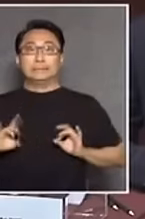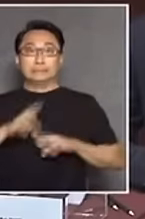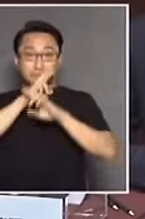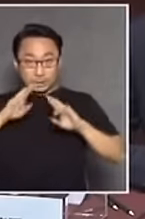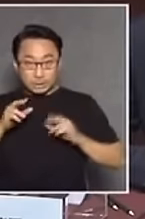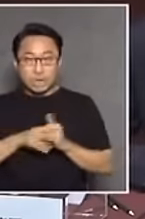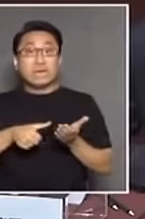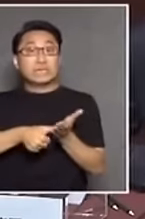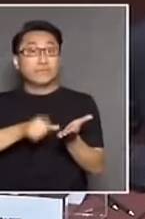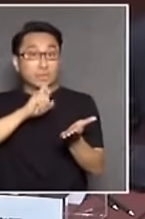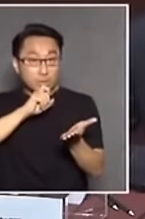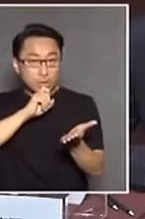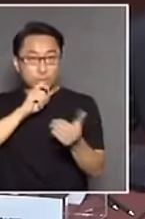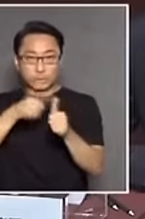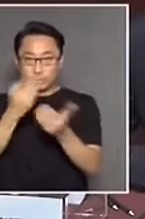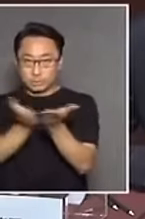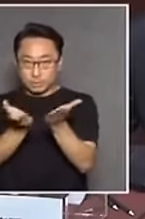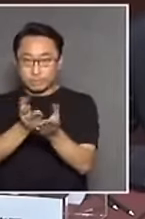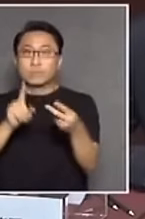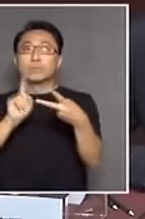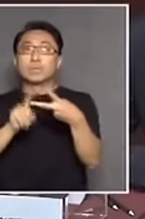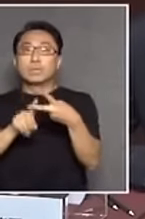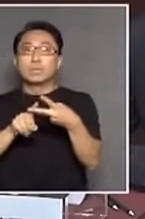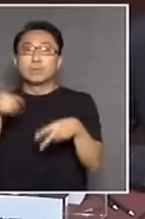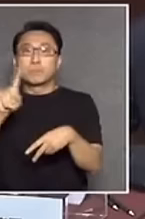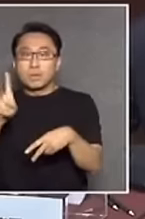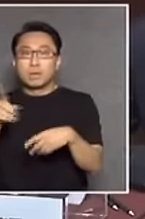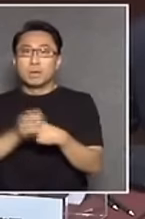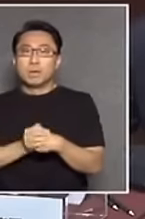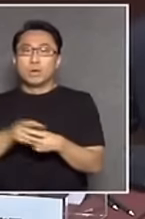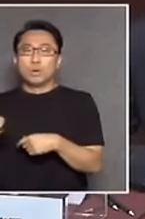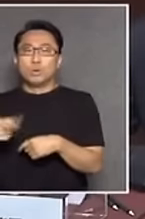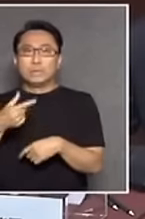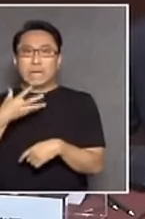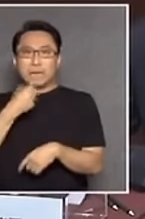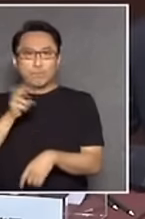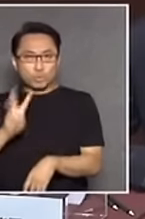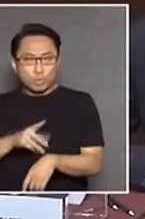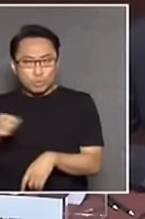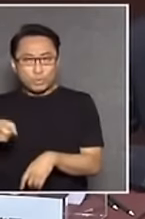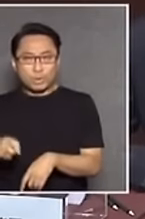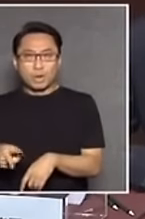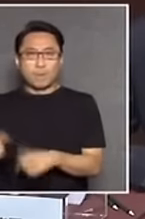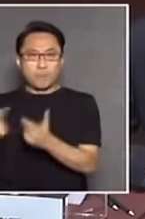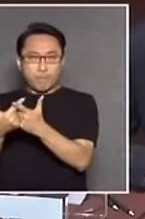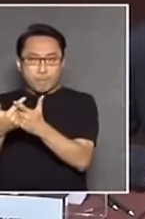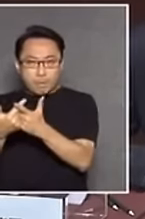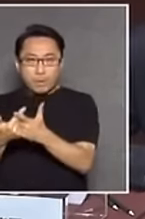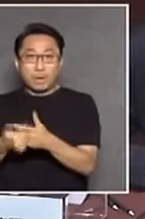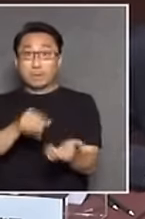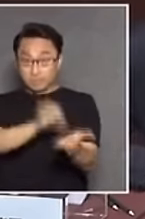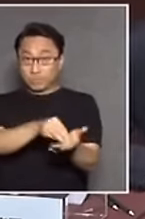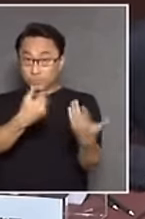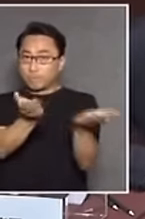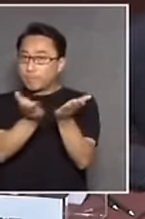佢有張收入就第二樣嘢咧，好似你咁鹽水，你一日咁啊，咁啊，而家你佢話佢哋確認咗，我哋冚唪已經